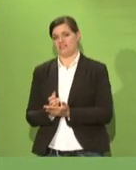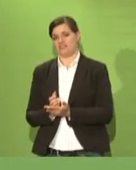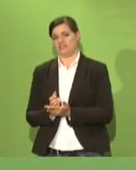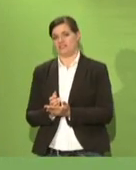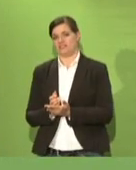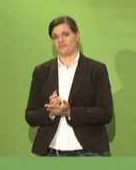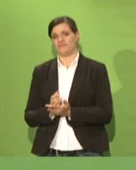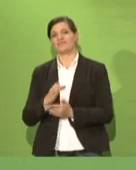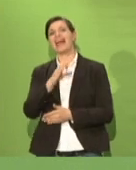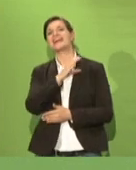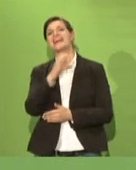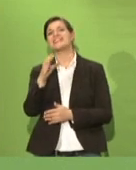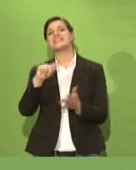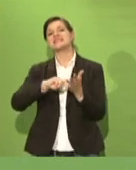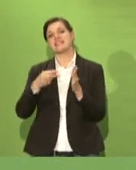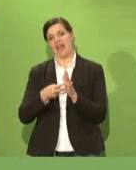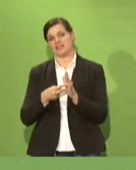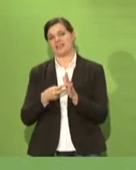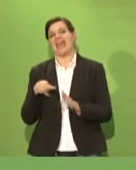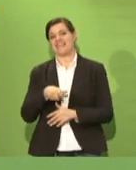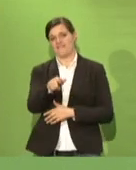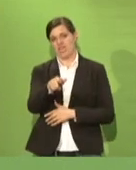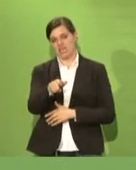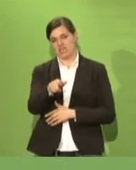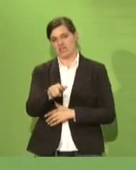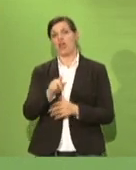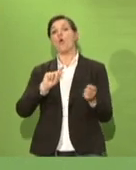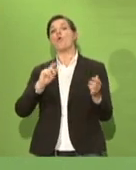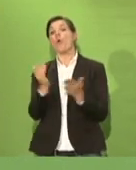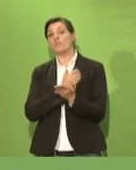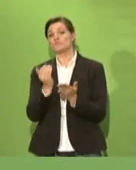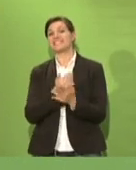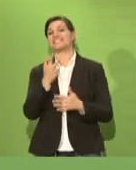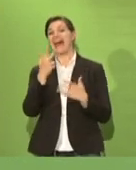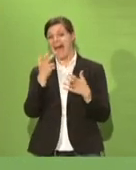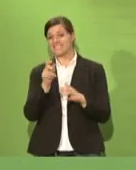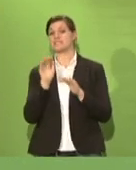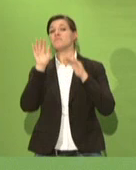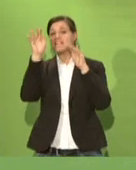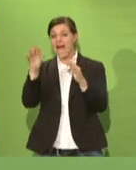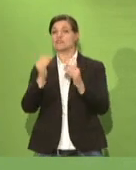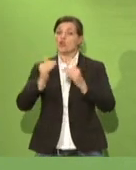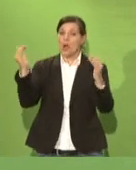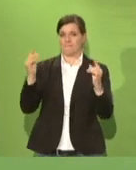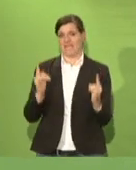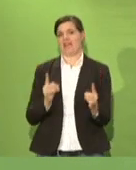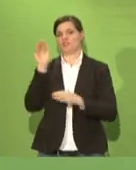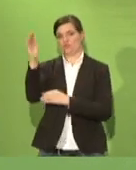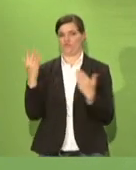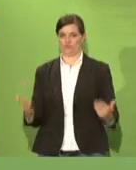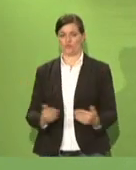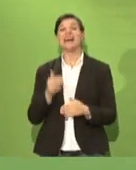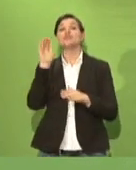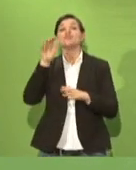Greentech NRW mit einem Umsatz von 80 Milliarden und steigender Tendenz. Das ist eine Zukunftsbranche